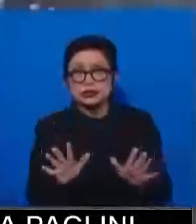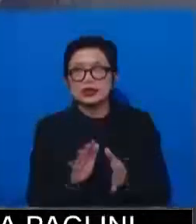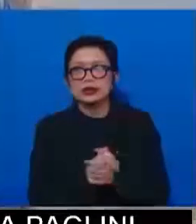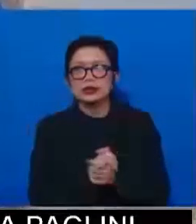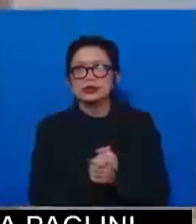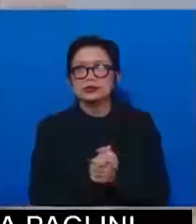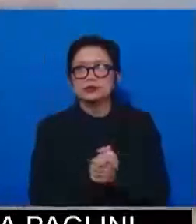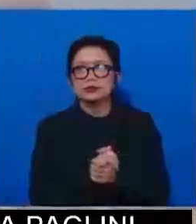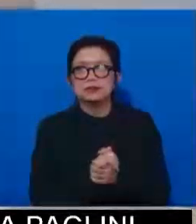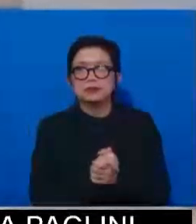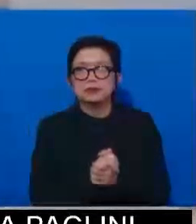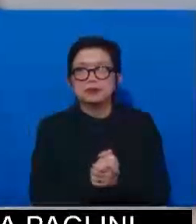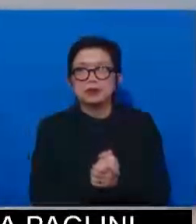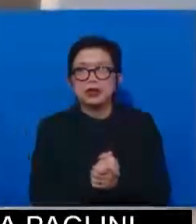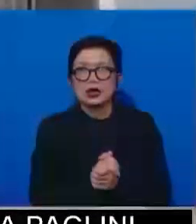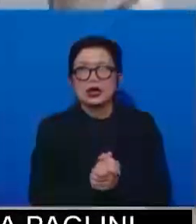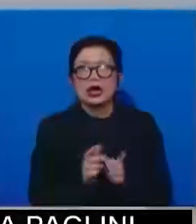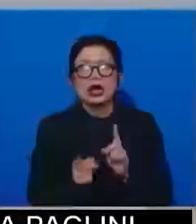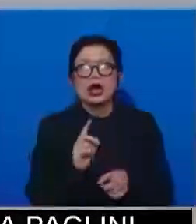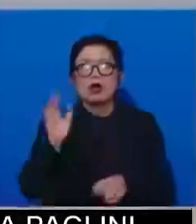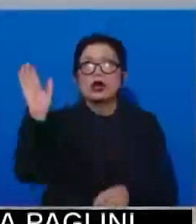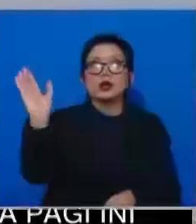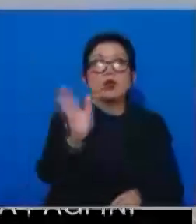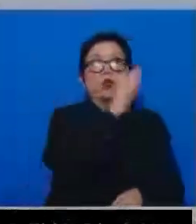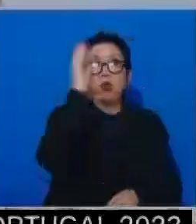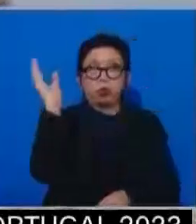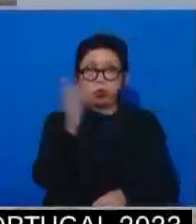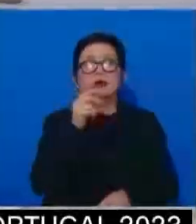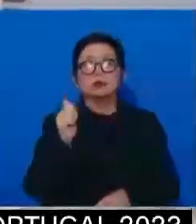Pasalnya, alat ini hanya berfungsi saat kondisi angin tengah kencang.